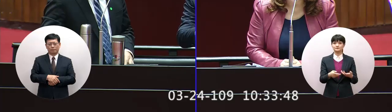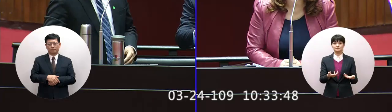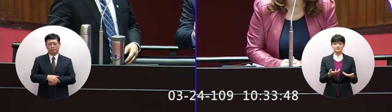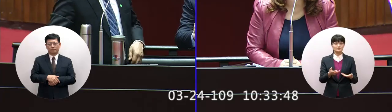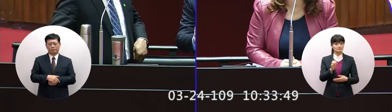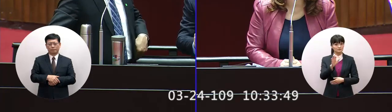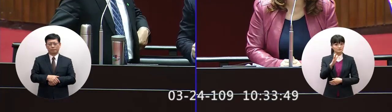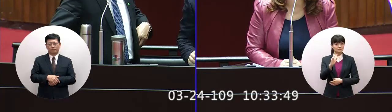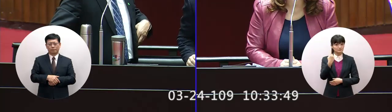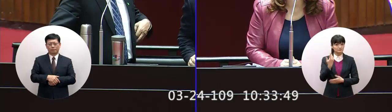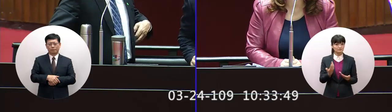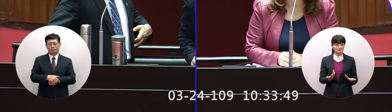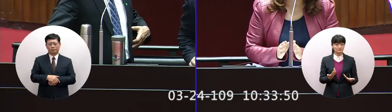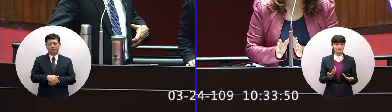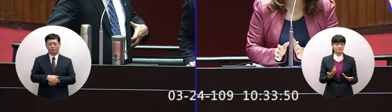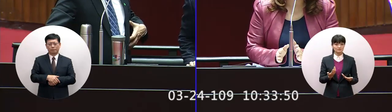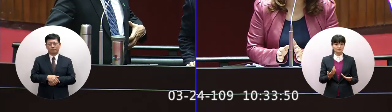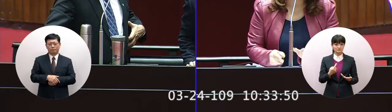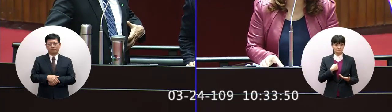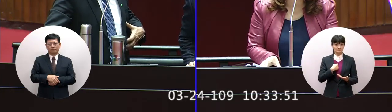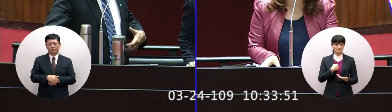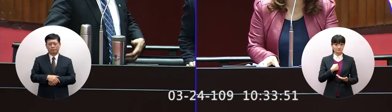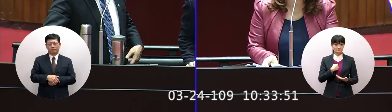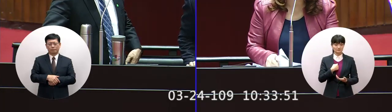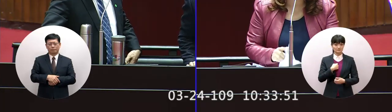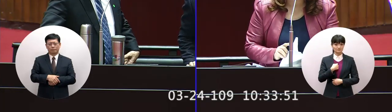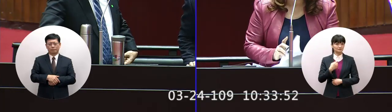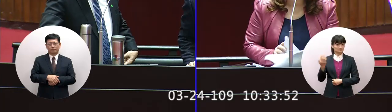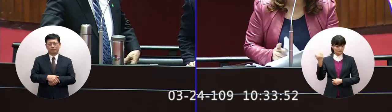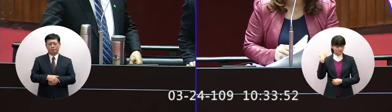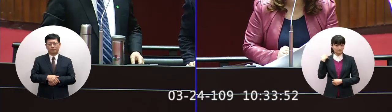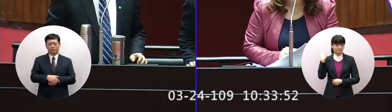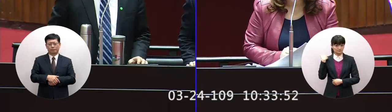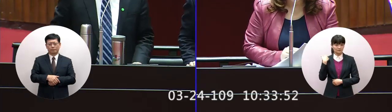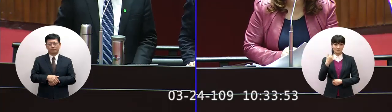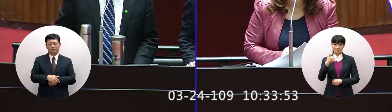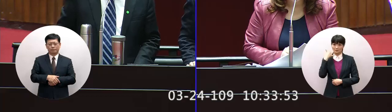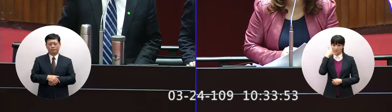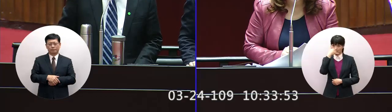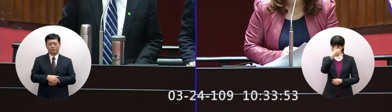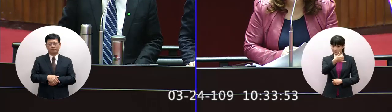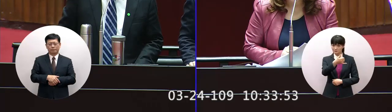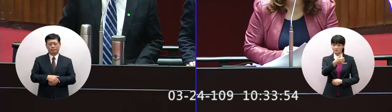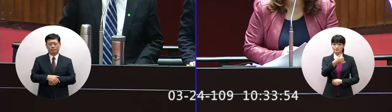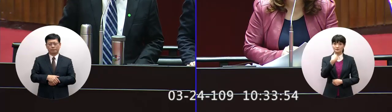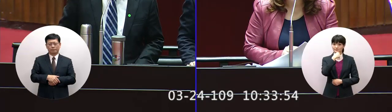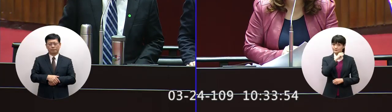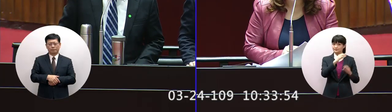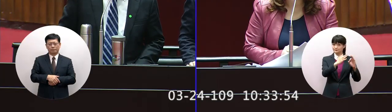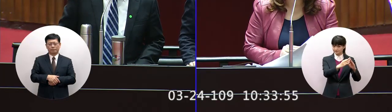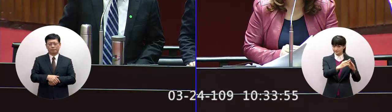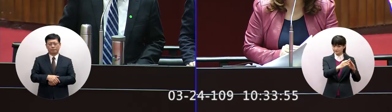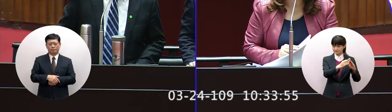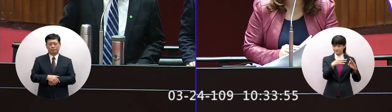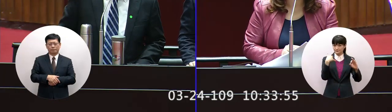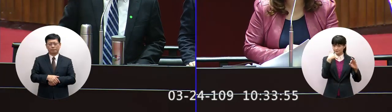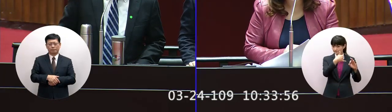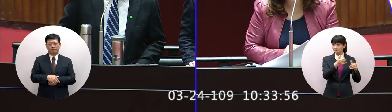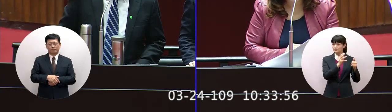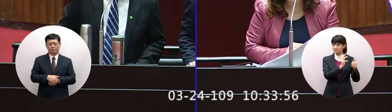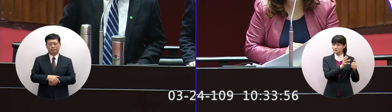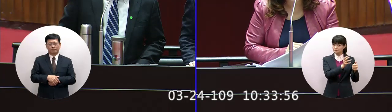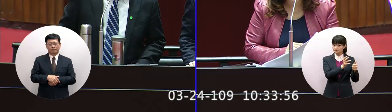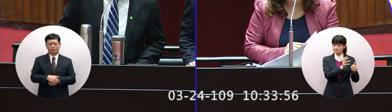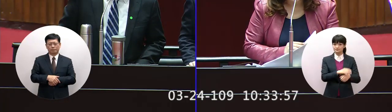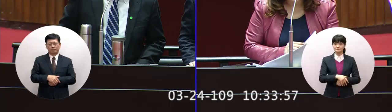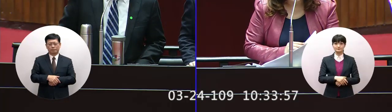据我所知本席也曾经有打电话到这个台湾银行啊，我们台